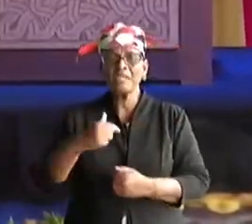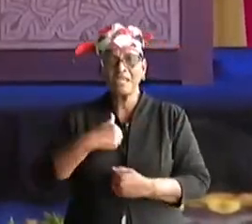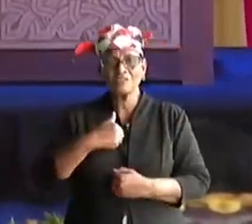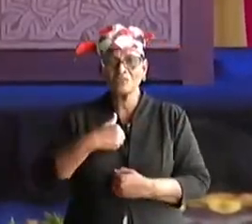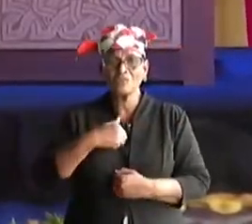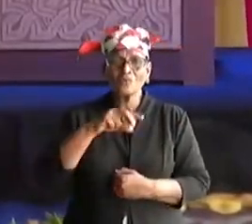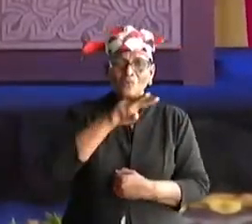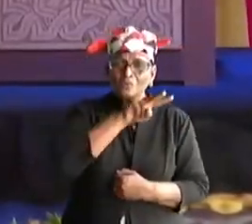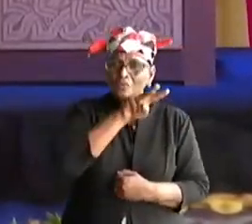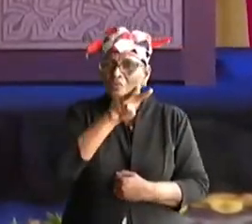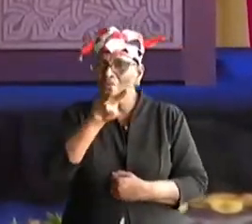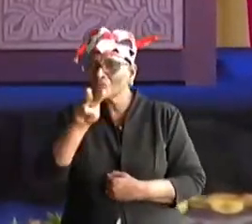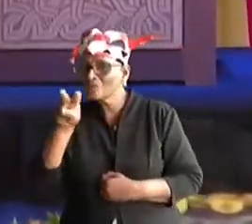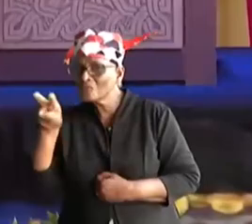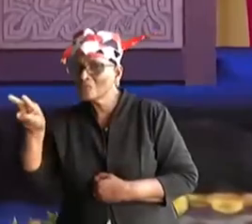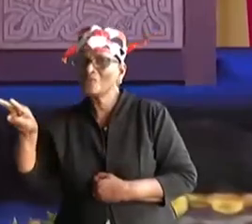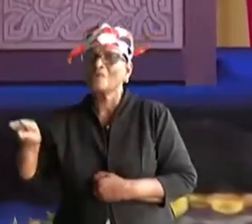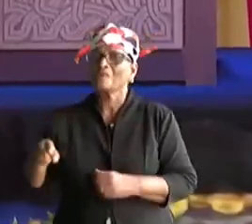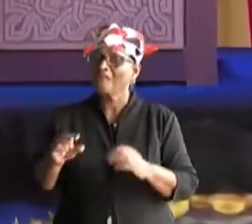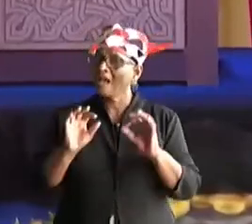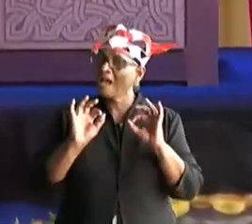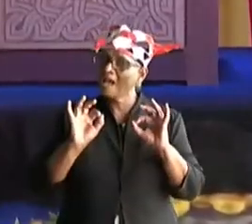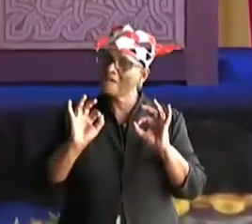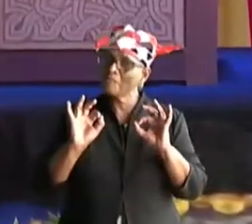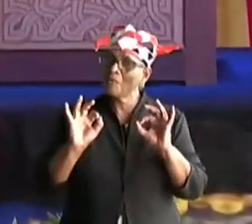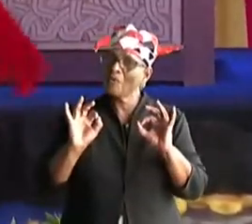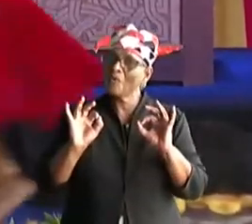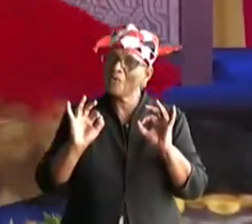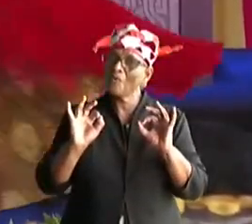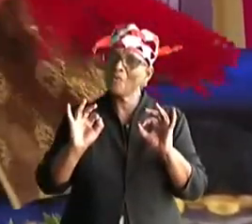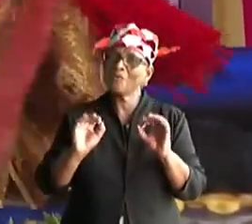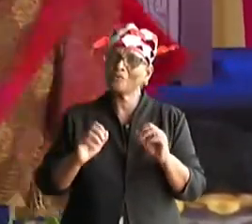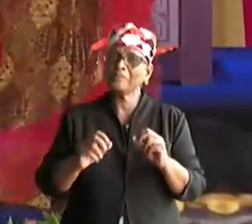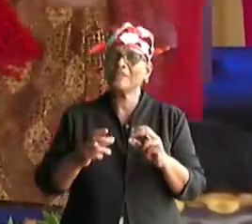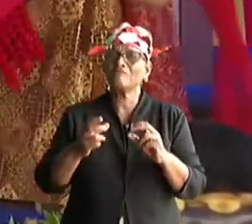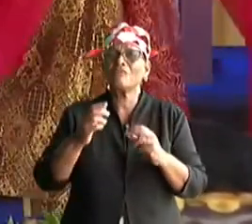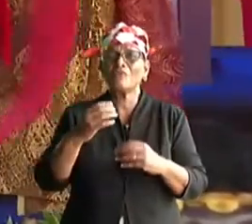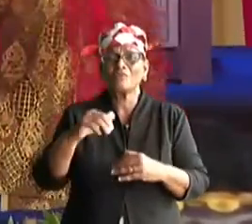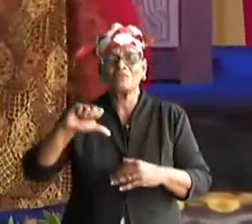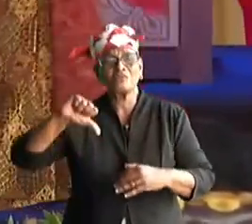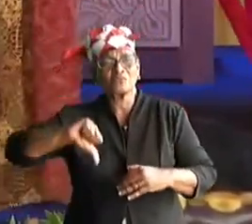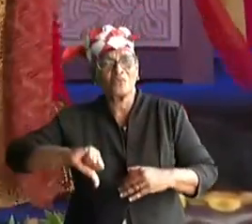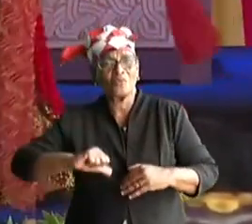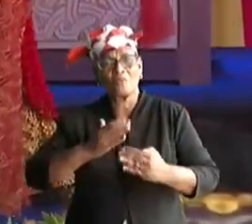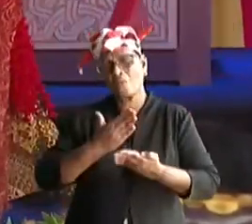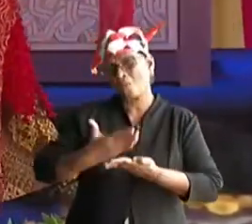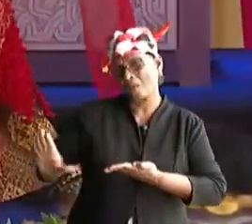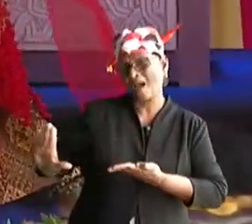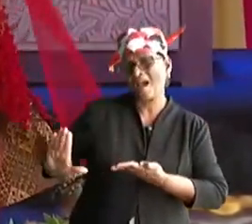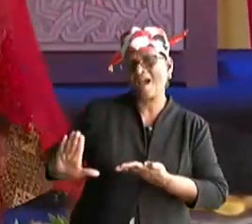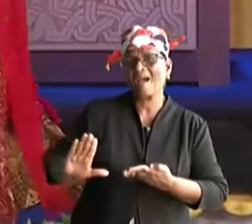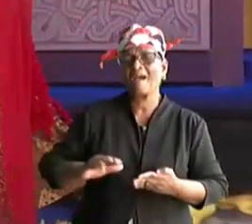mi suku tru na o primu su